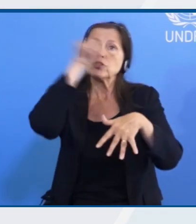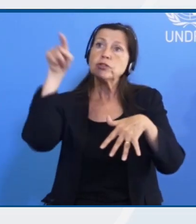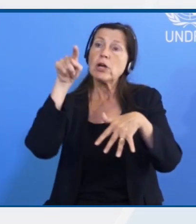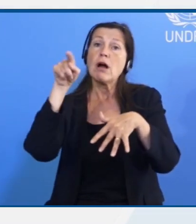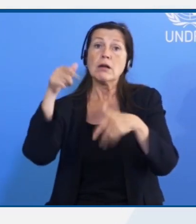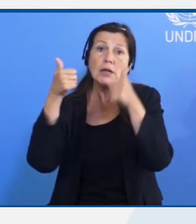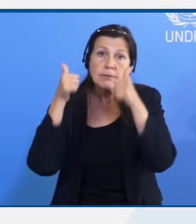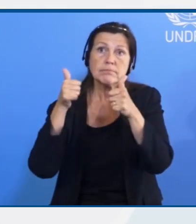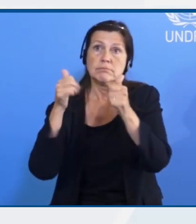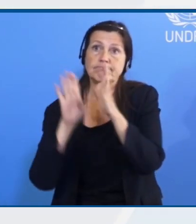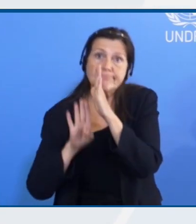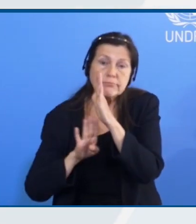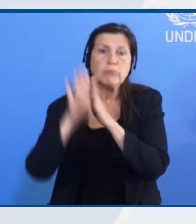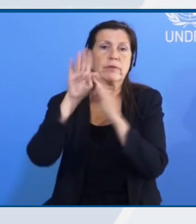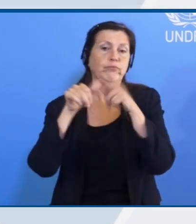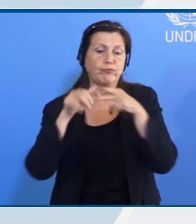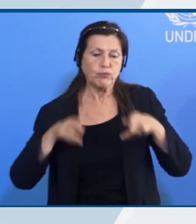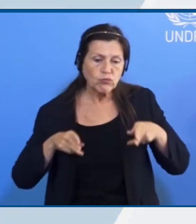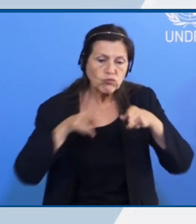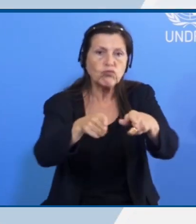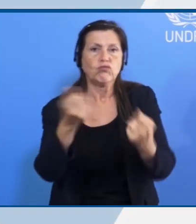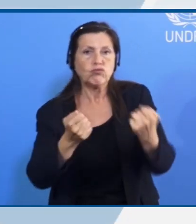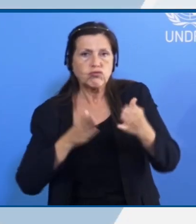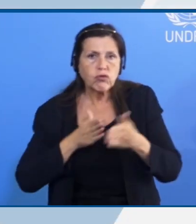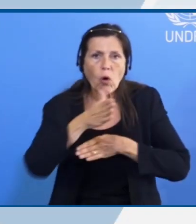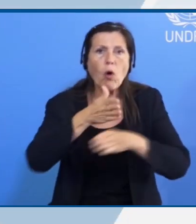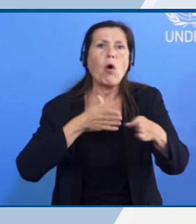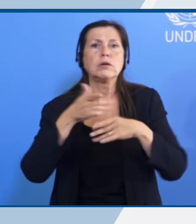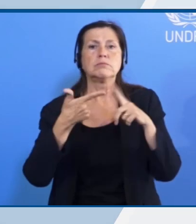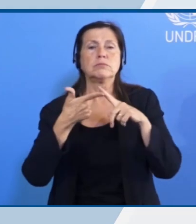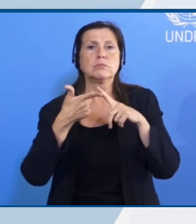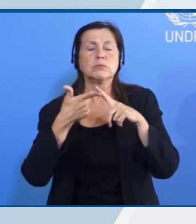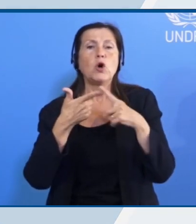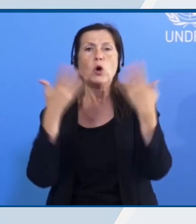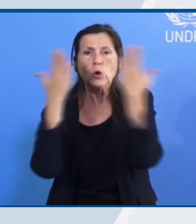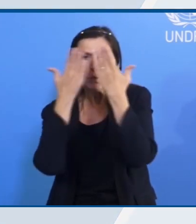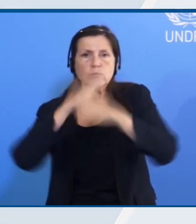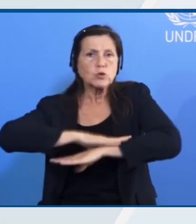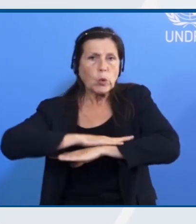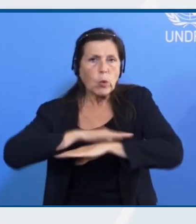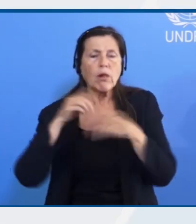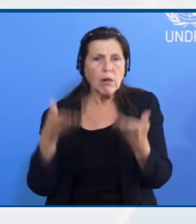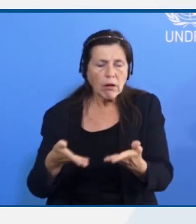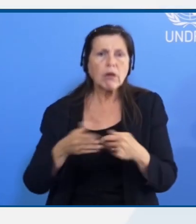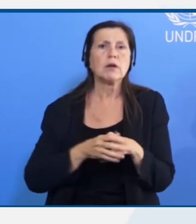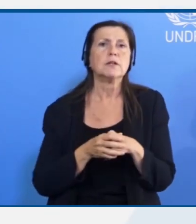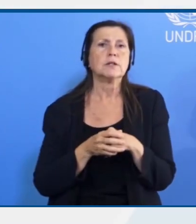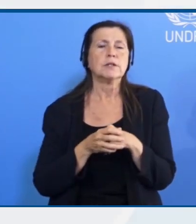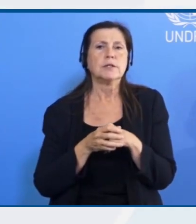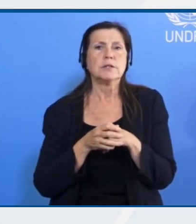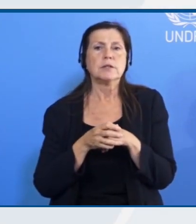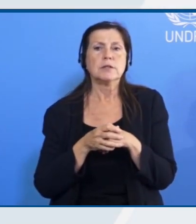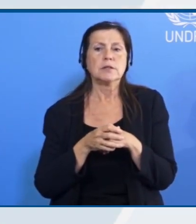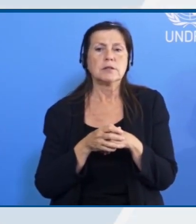agli ecosistemi, alla tutela ambientale, alla biodiversità e alla transizione digitale. Le sfide future ci vedono